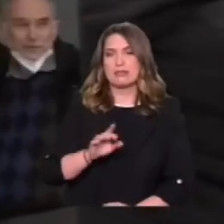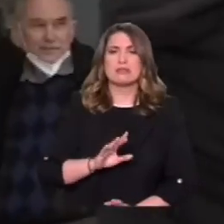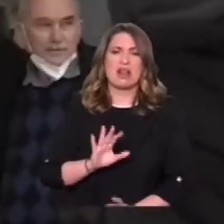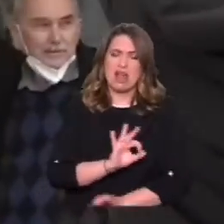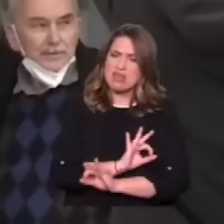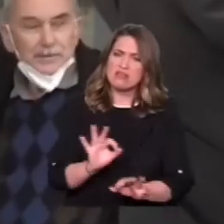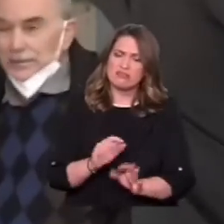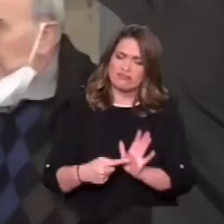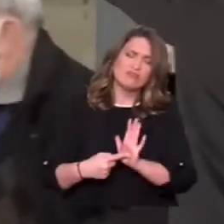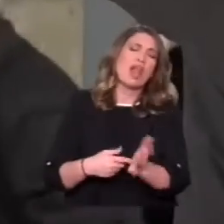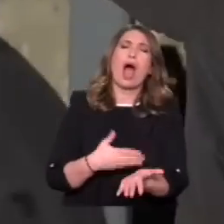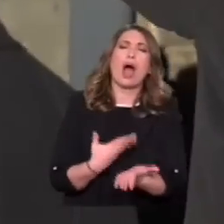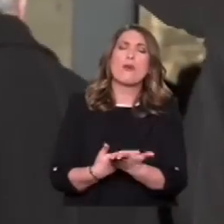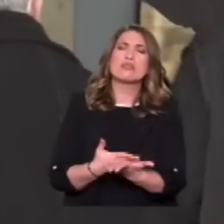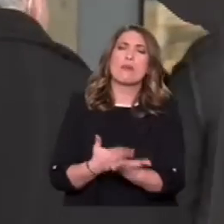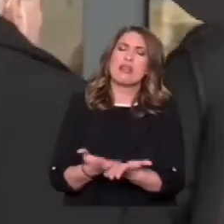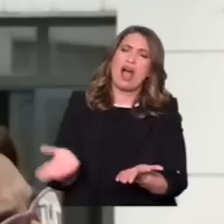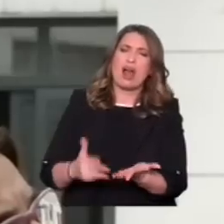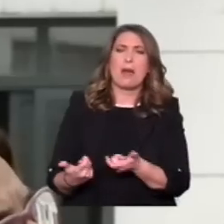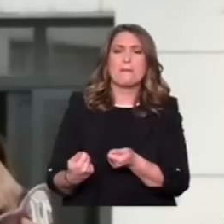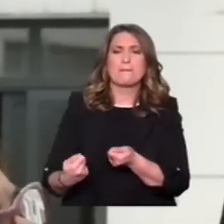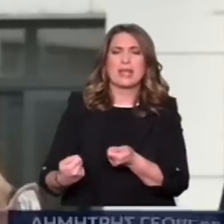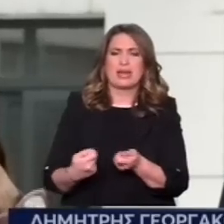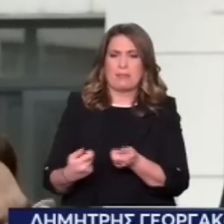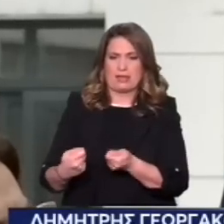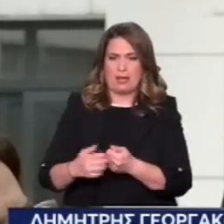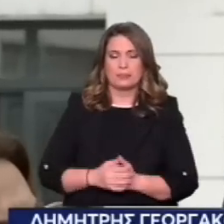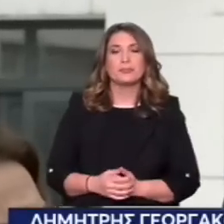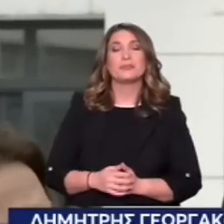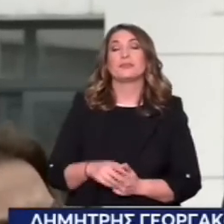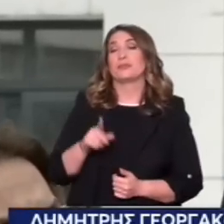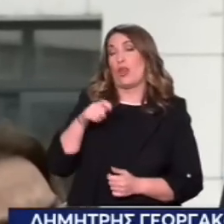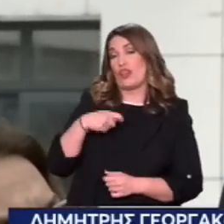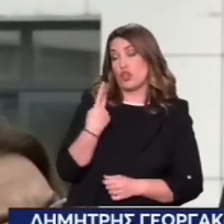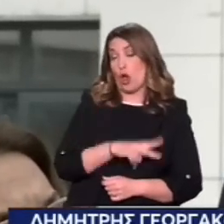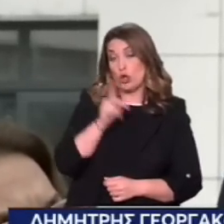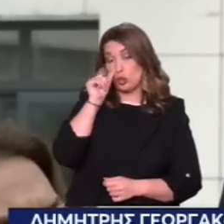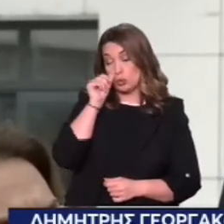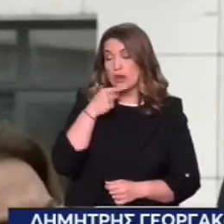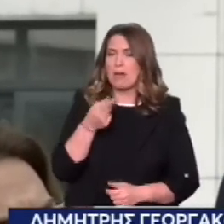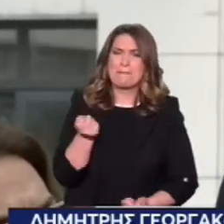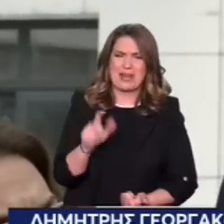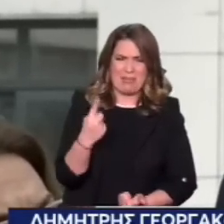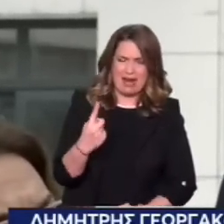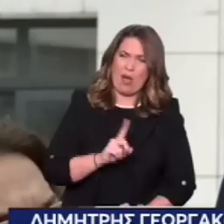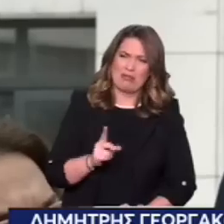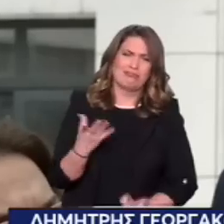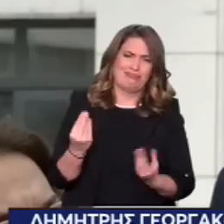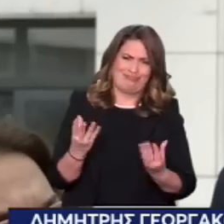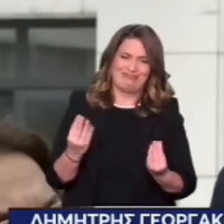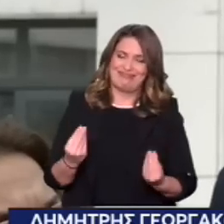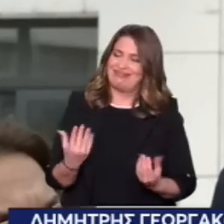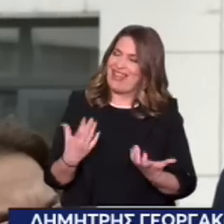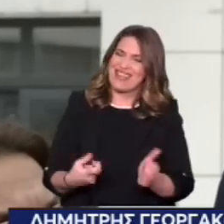έτοιμος να προσκομίσει μια σειρά από νέα μηνύματα. Το μήνυμα δεν είναι ένα. Τα μηνύματα είναι περισσότερα και υπάρχουν